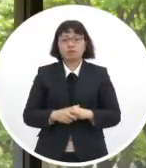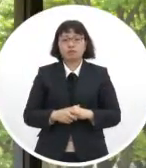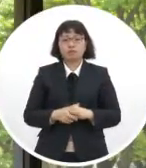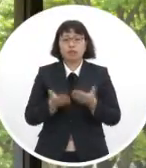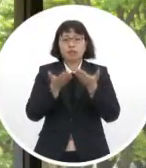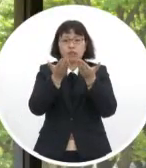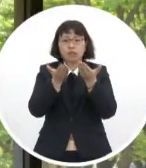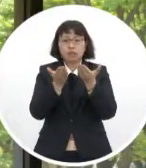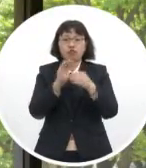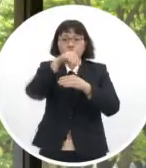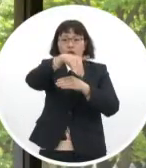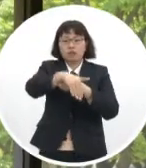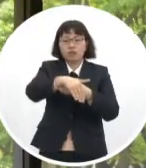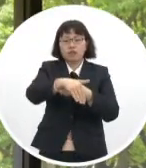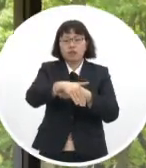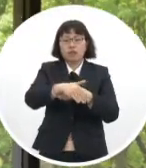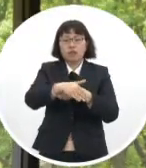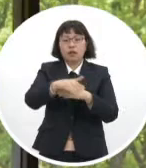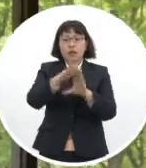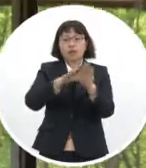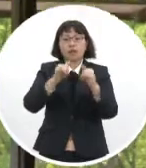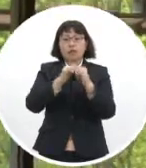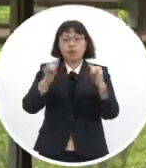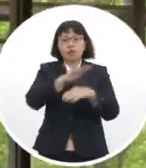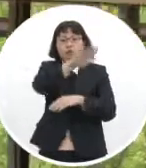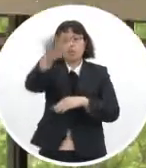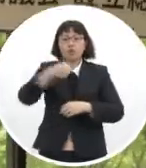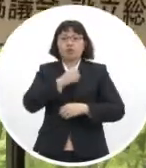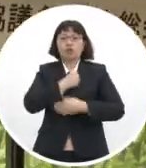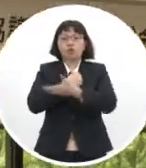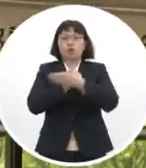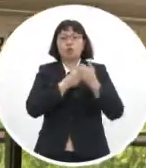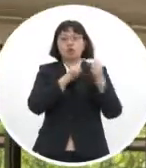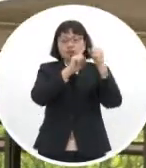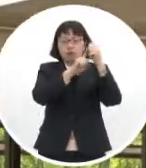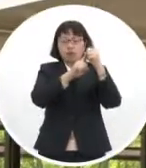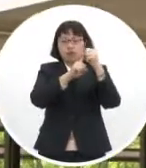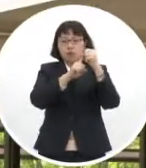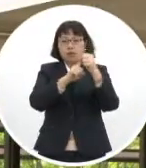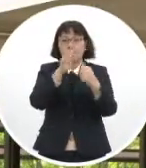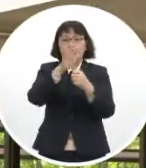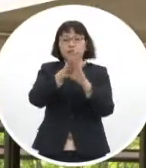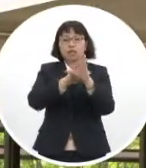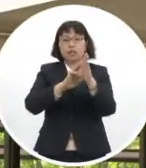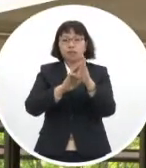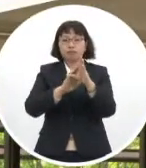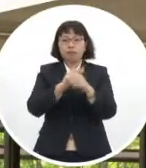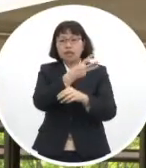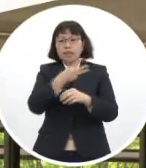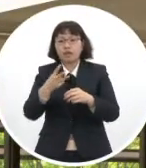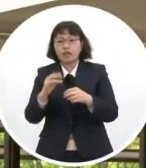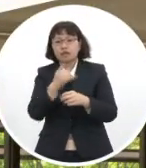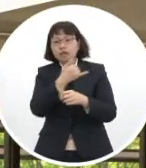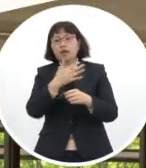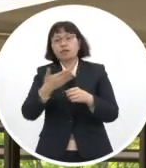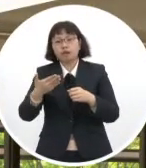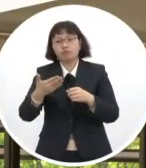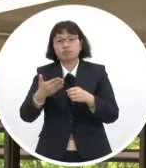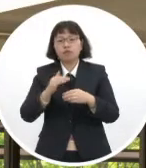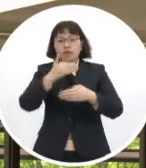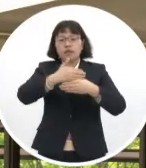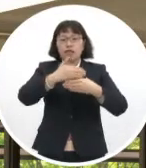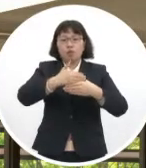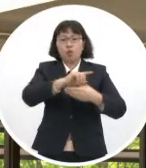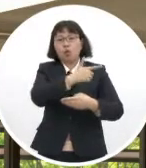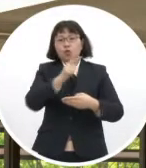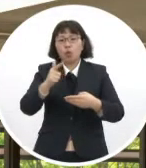地震や津波から県民の皆さんの命を守るために、愛知県河川海岸堤防等地震